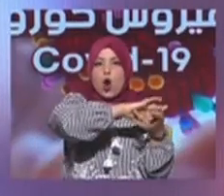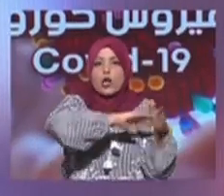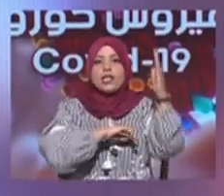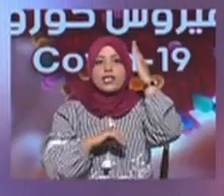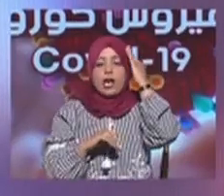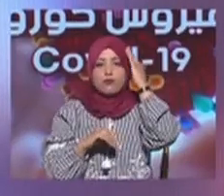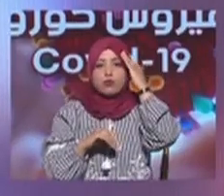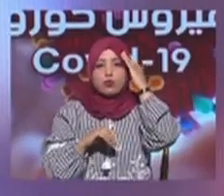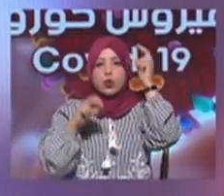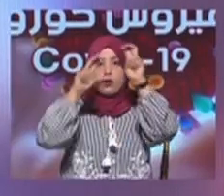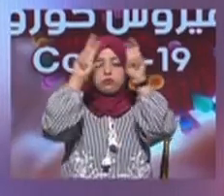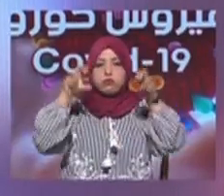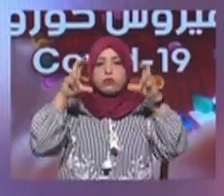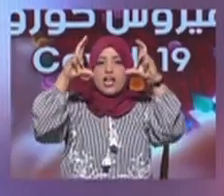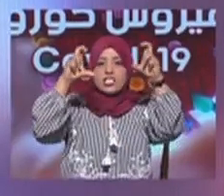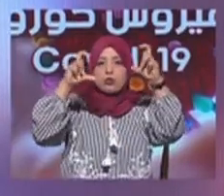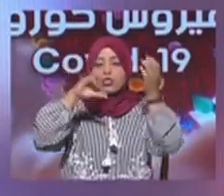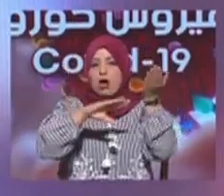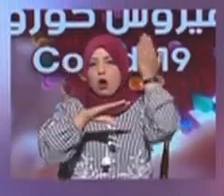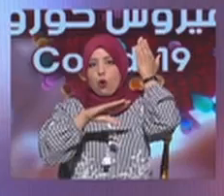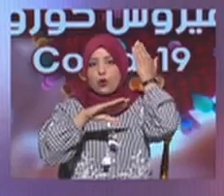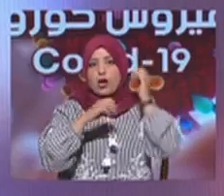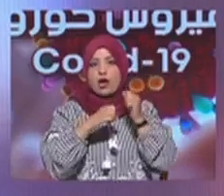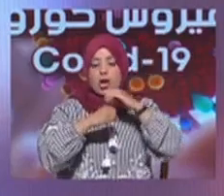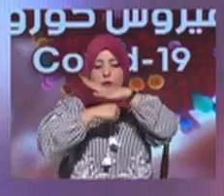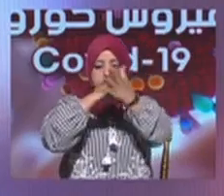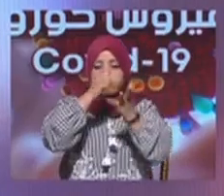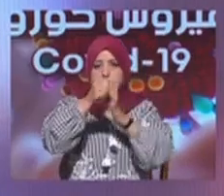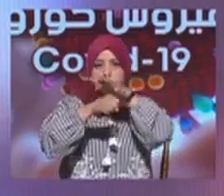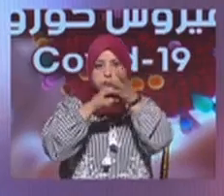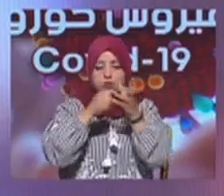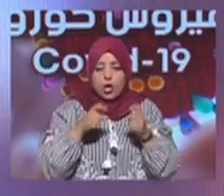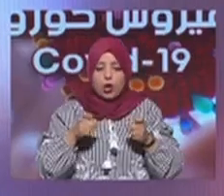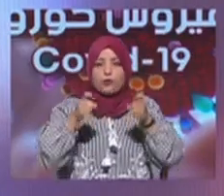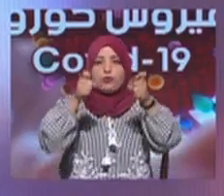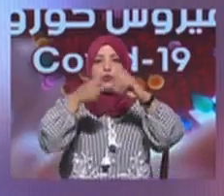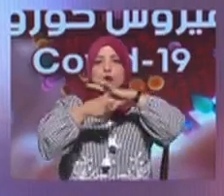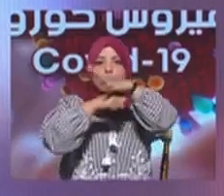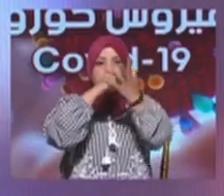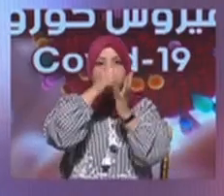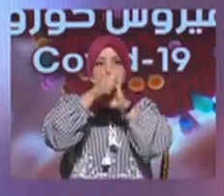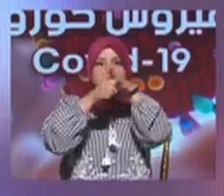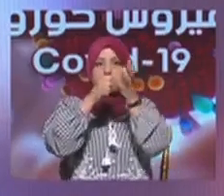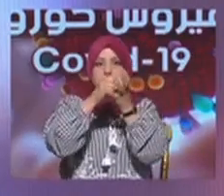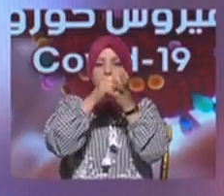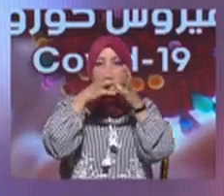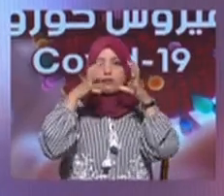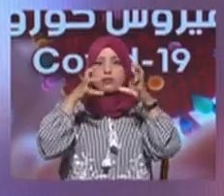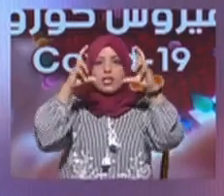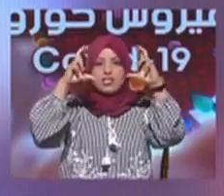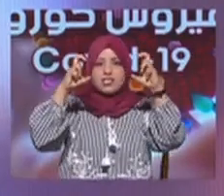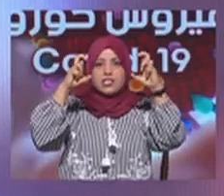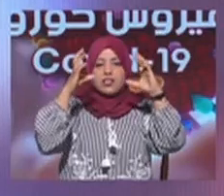الفيروس كوفيد 19 متكون من قشره برانيه ديما كي نحبوها التصويره تتحرك ما تتحركش.